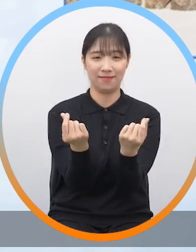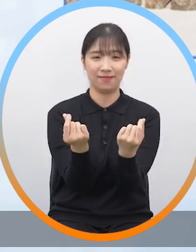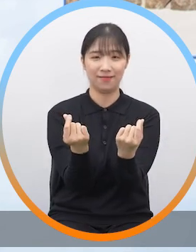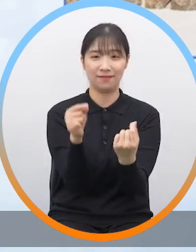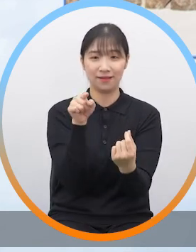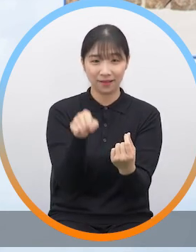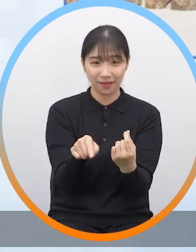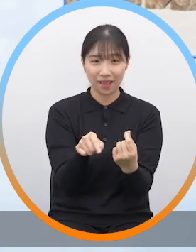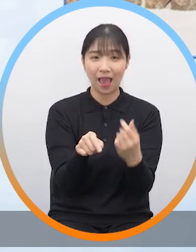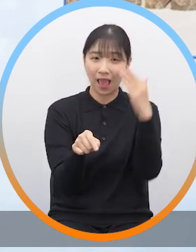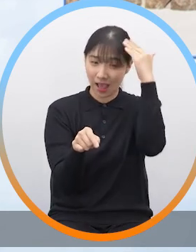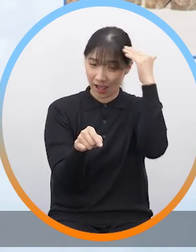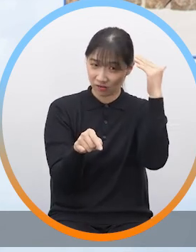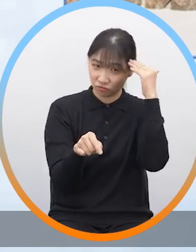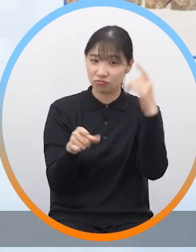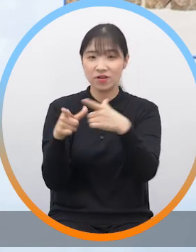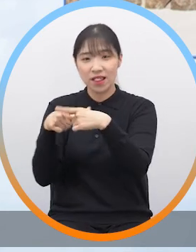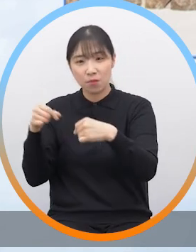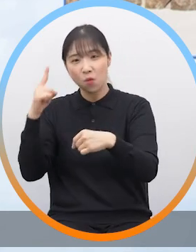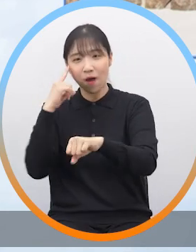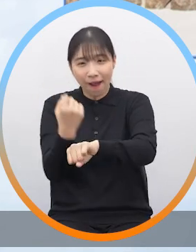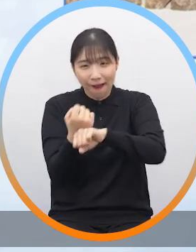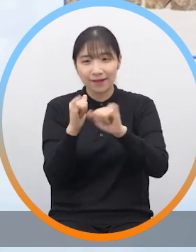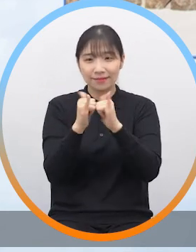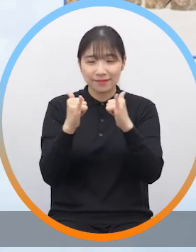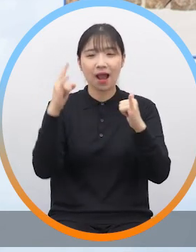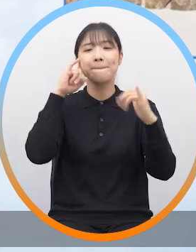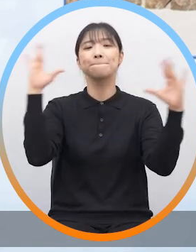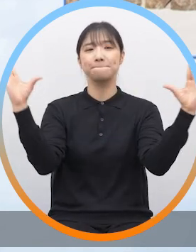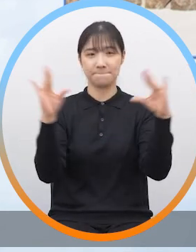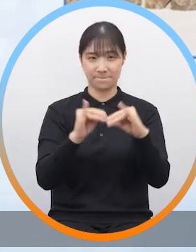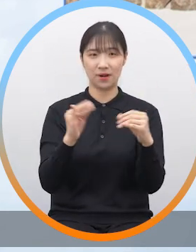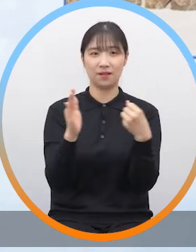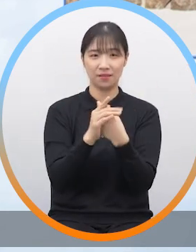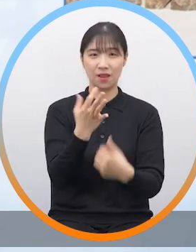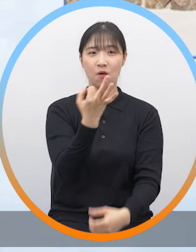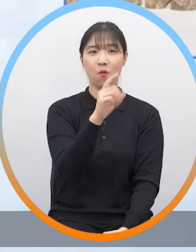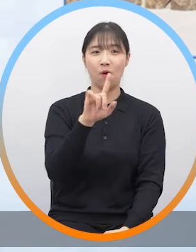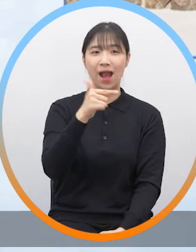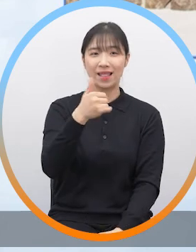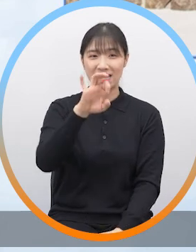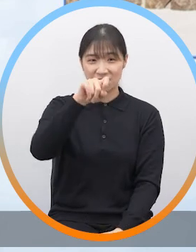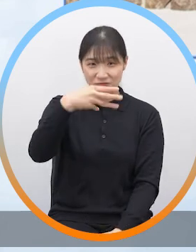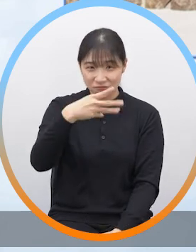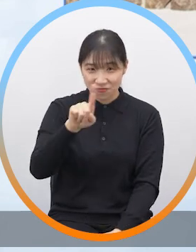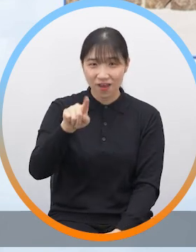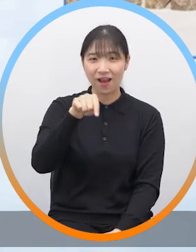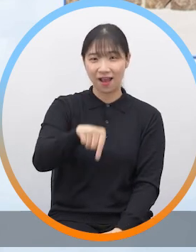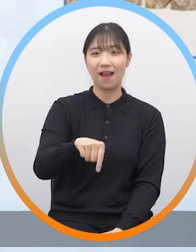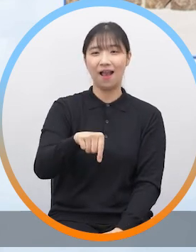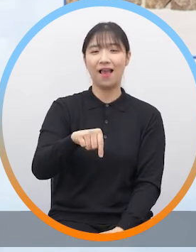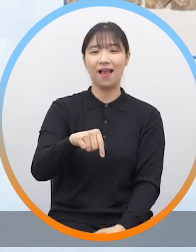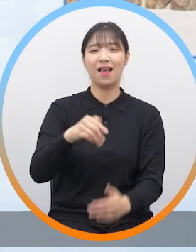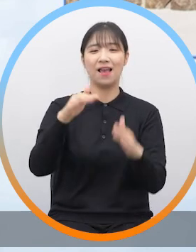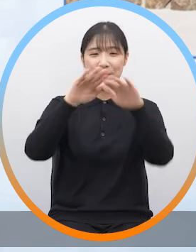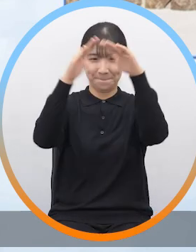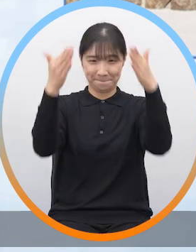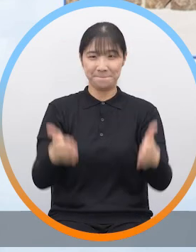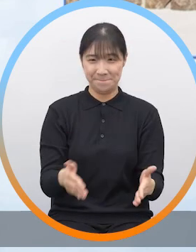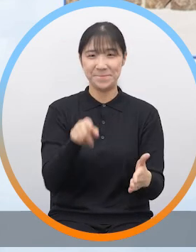그런 것이 한국과 일본의 학자들이 의견이 일치돼서 이 와니우라에 백제국 왕인 박사